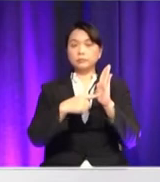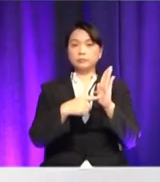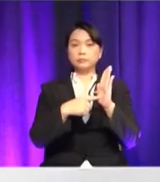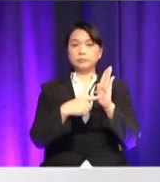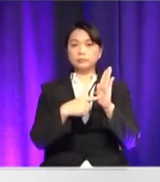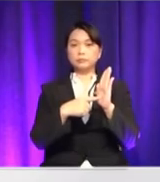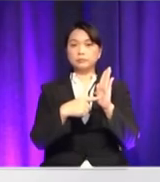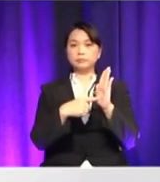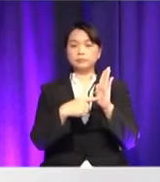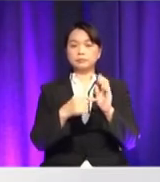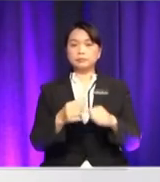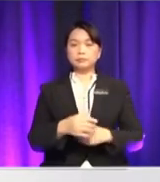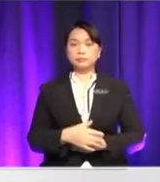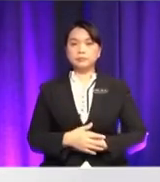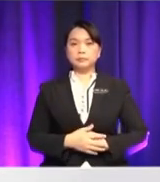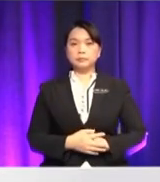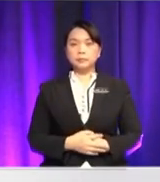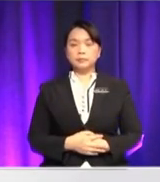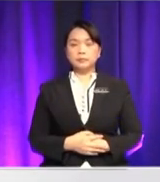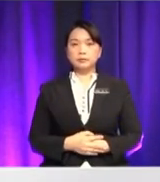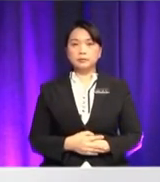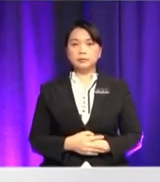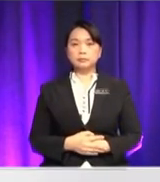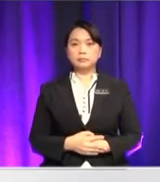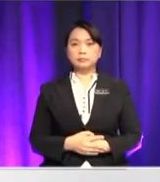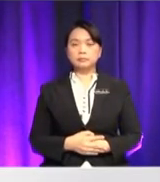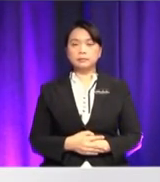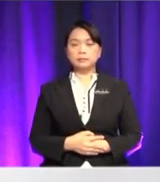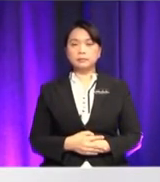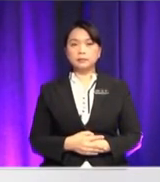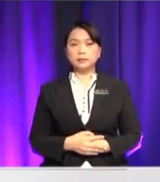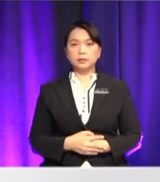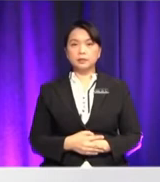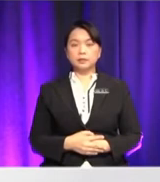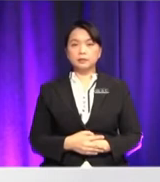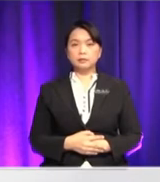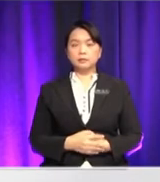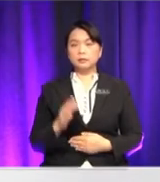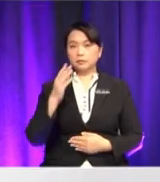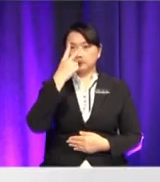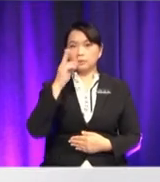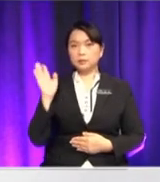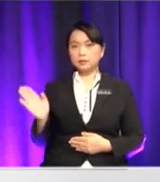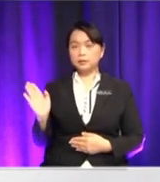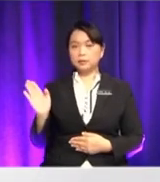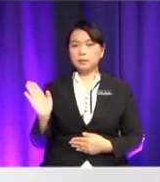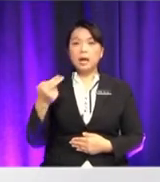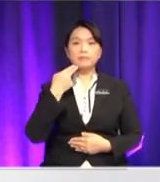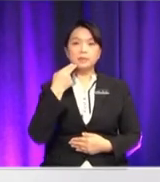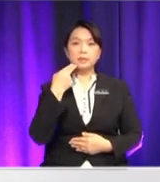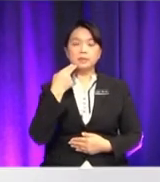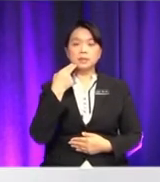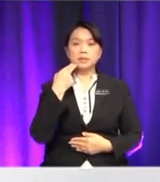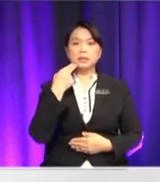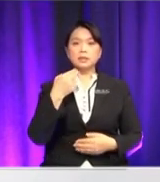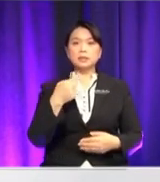dekat sini kita Tengok ya oke tengok Hafiza tingkat rangka cetak dia tetap ada di gp-0